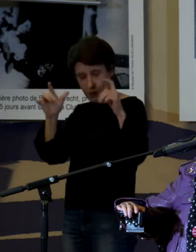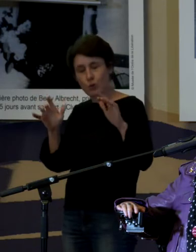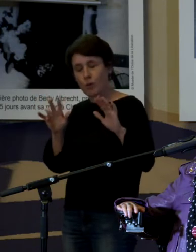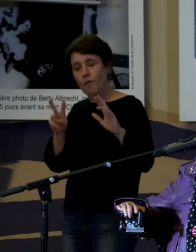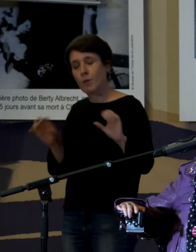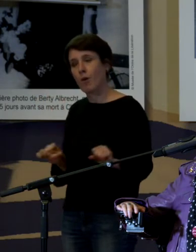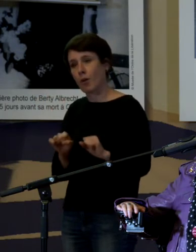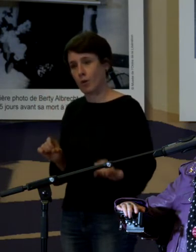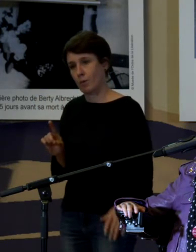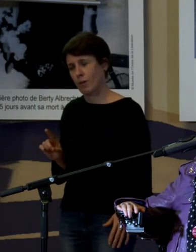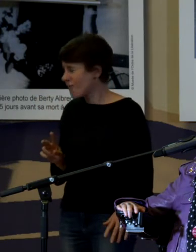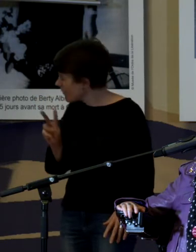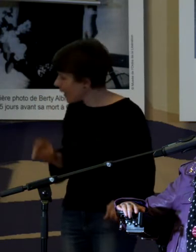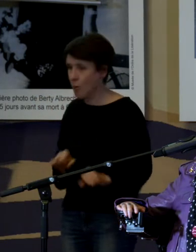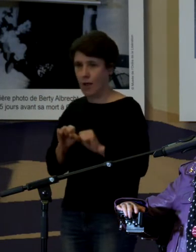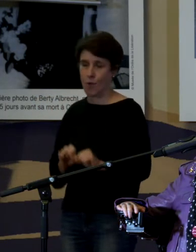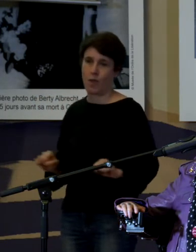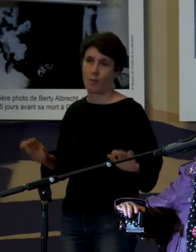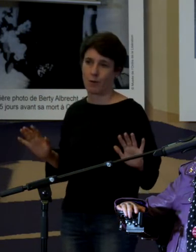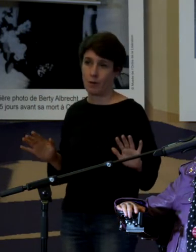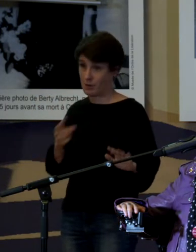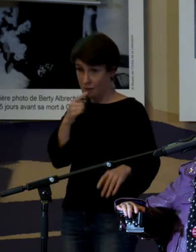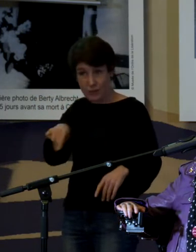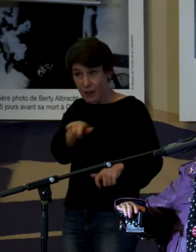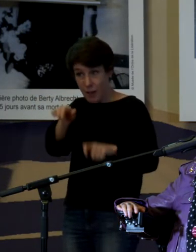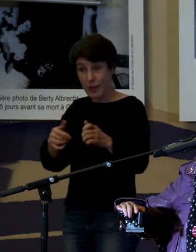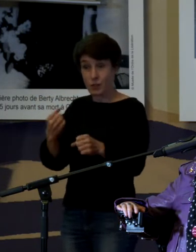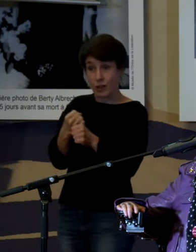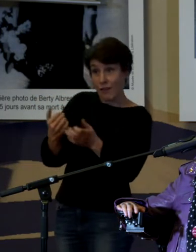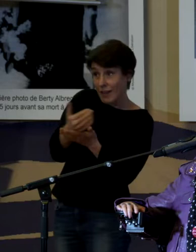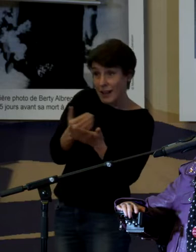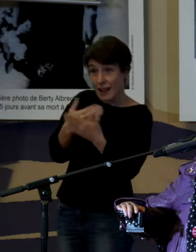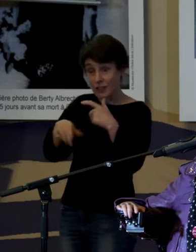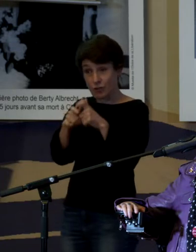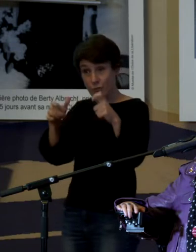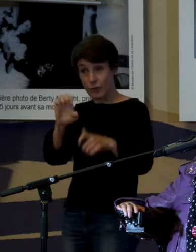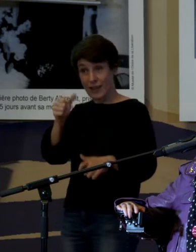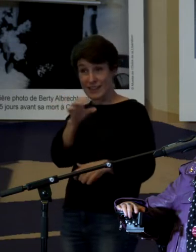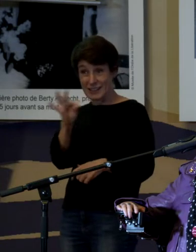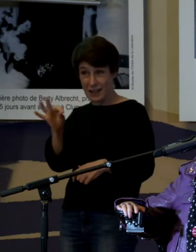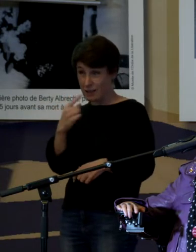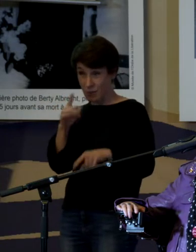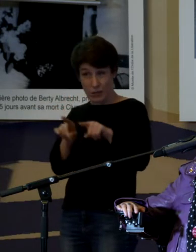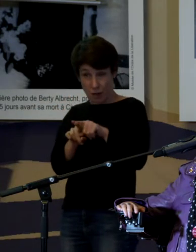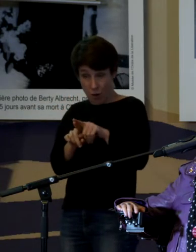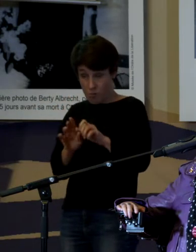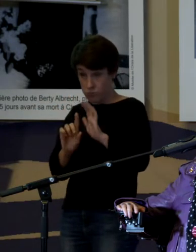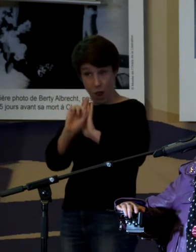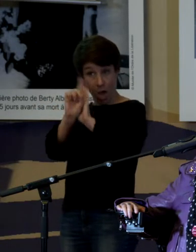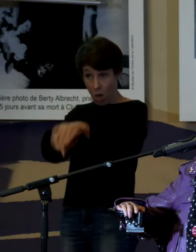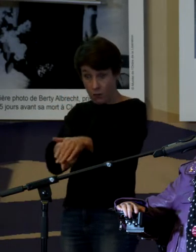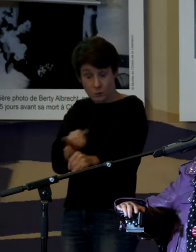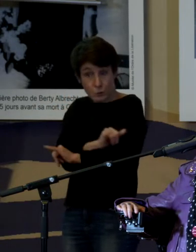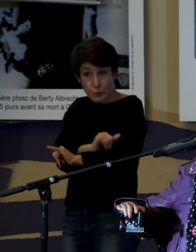vraiment une incroyable privation, un incroyable exemple de ségrégation des personnes dans la